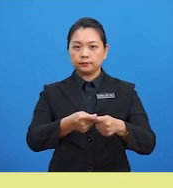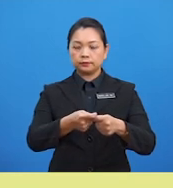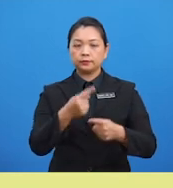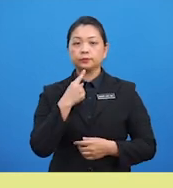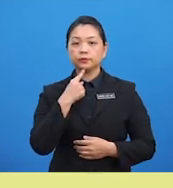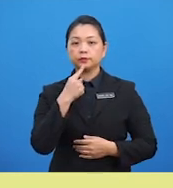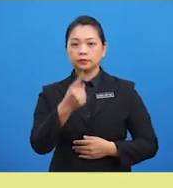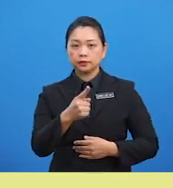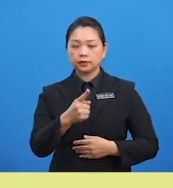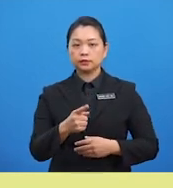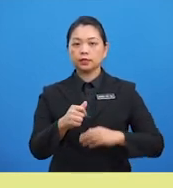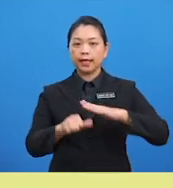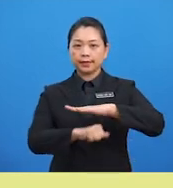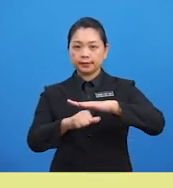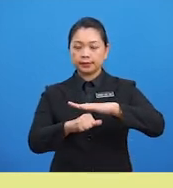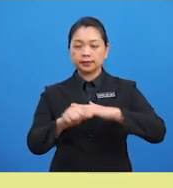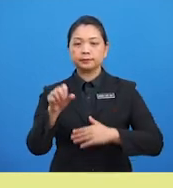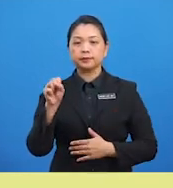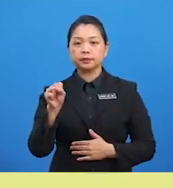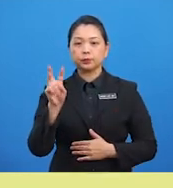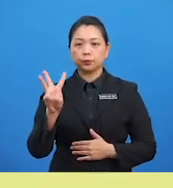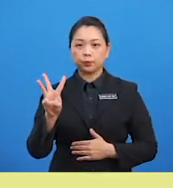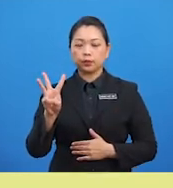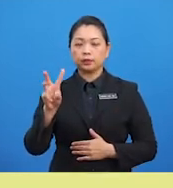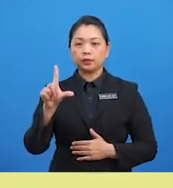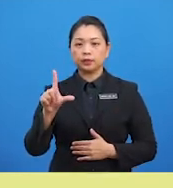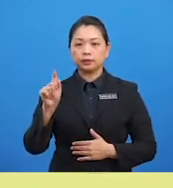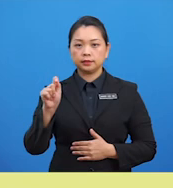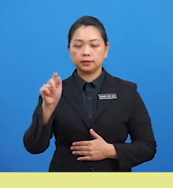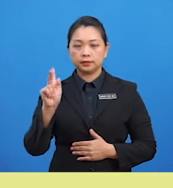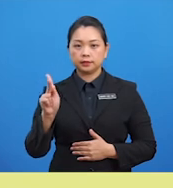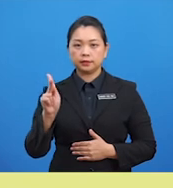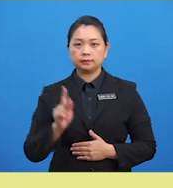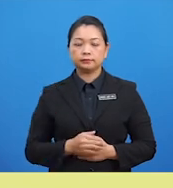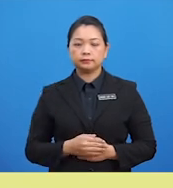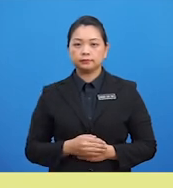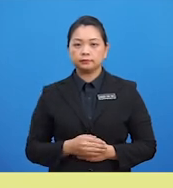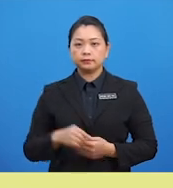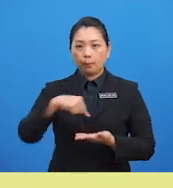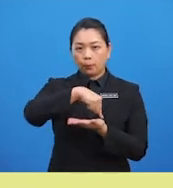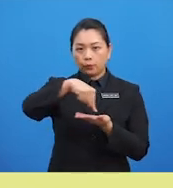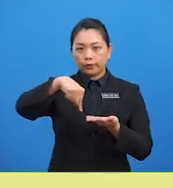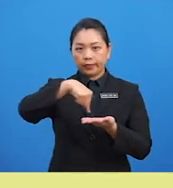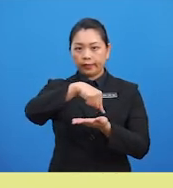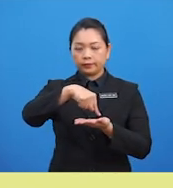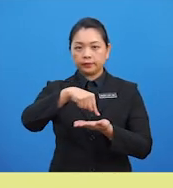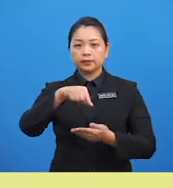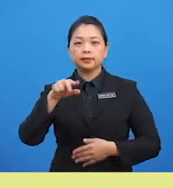model 3 dimensi untuk menghasilkan lukisan.